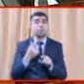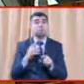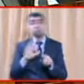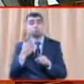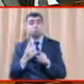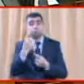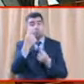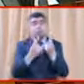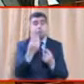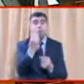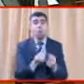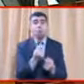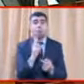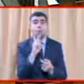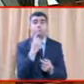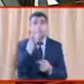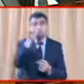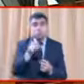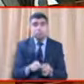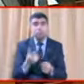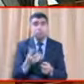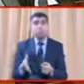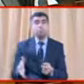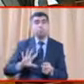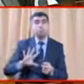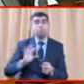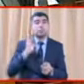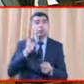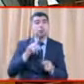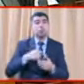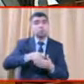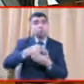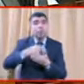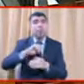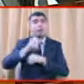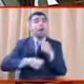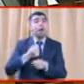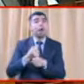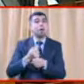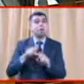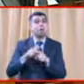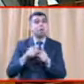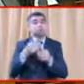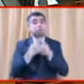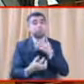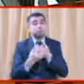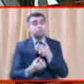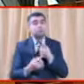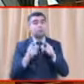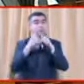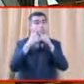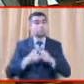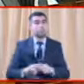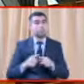او اكثر، راه كاين تقريبا اكثر من 300 مليون ديال الدرهم. اذا كاين هدر للاموال، وكاين غياب